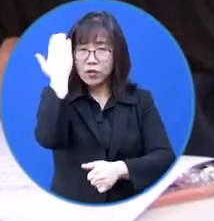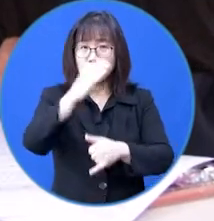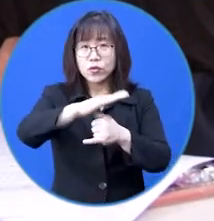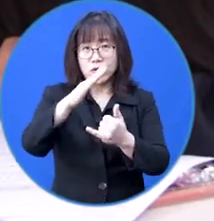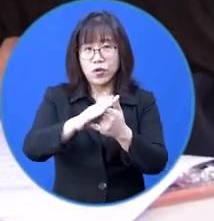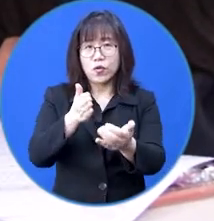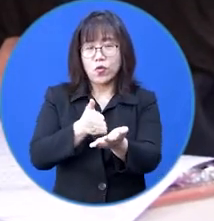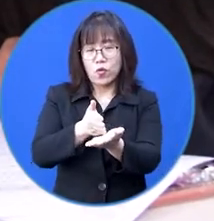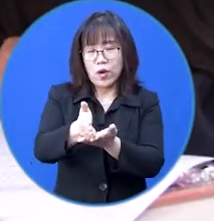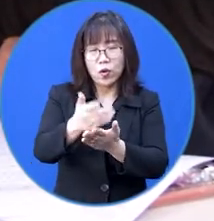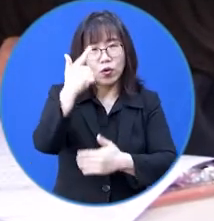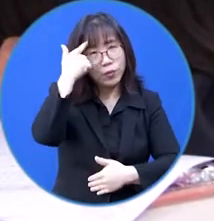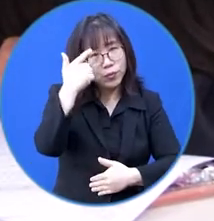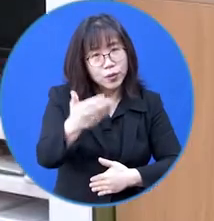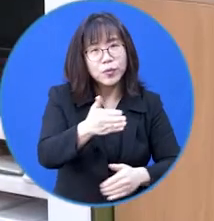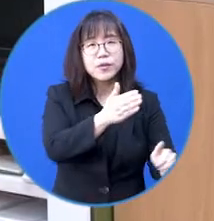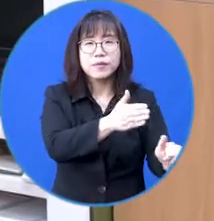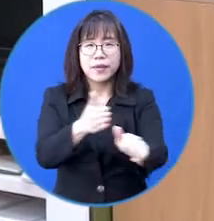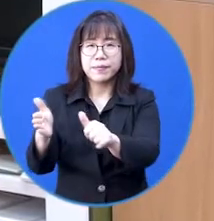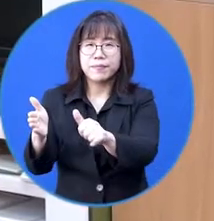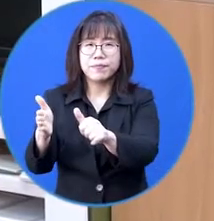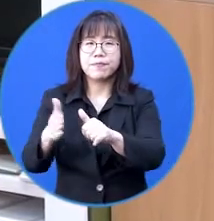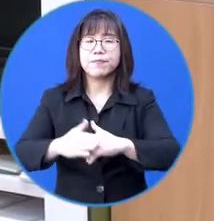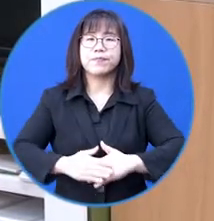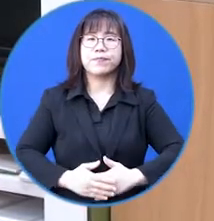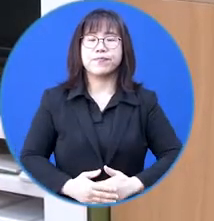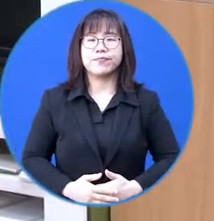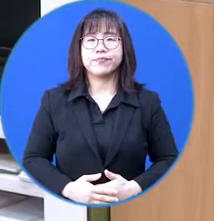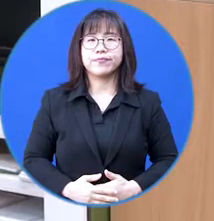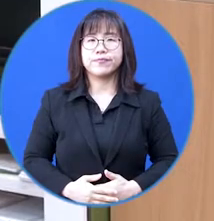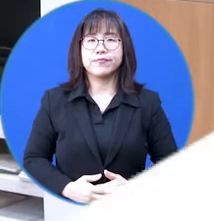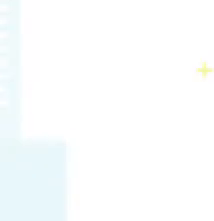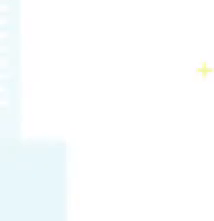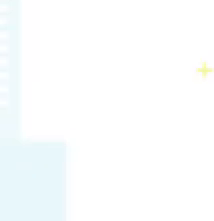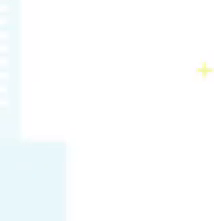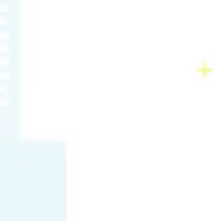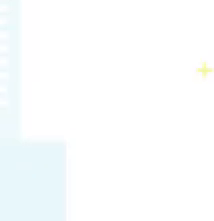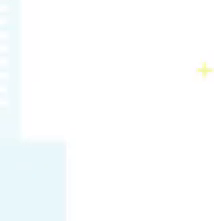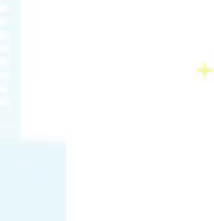지원카드에 대한 자세한 사항은 강서구청 교육청소년과로 문의하면 됩니다.